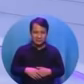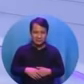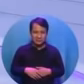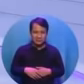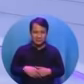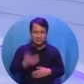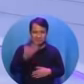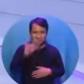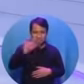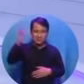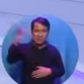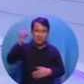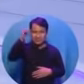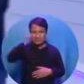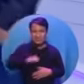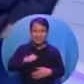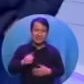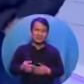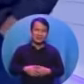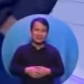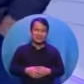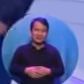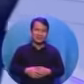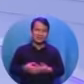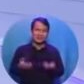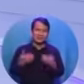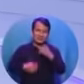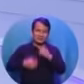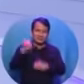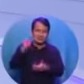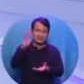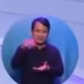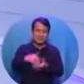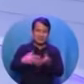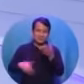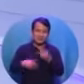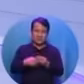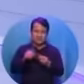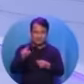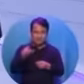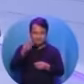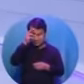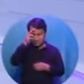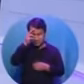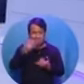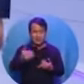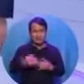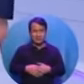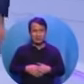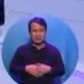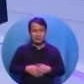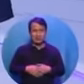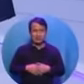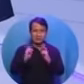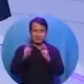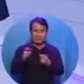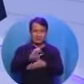Sumobra, sarap. Yes! Panalo ka na agad ng 5,000 pesos plus huling roasters. Meron